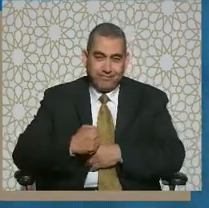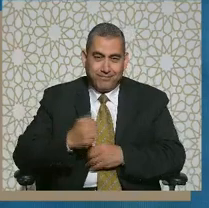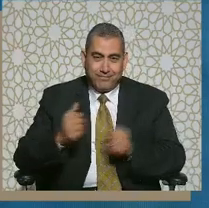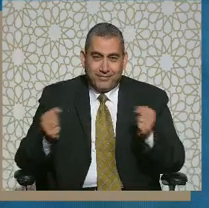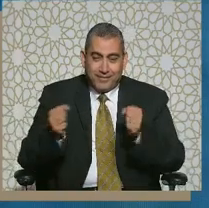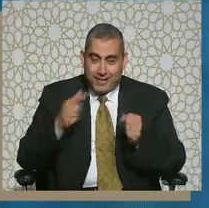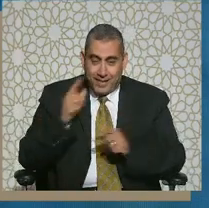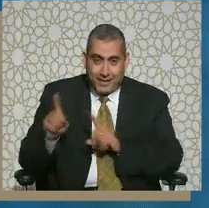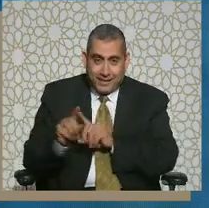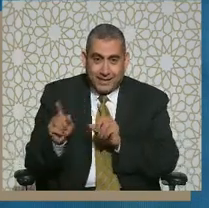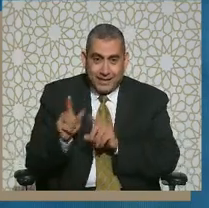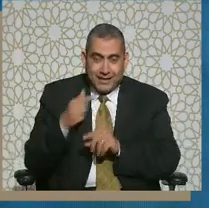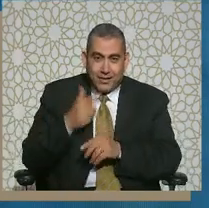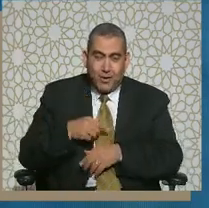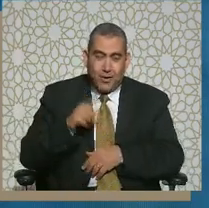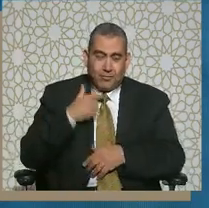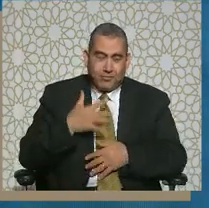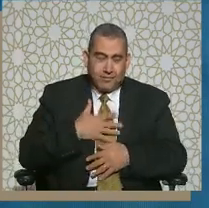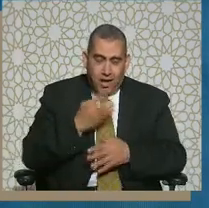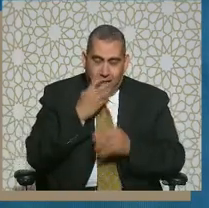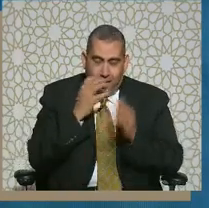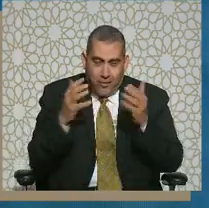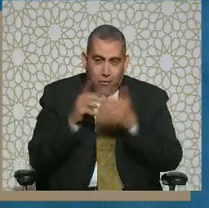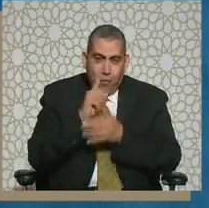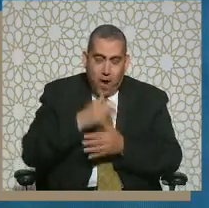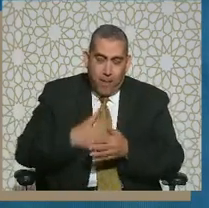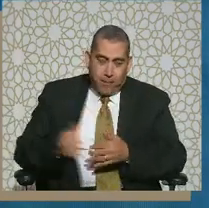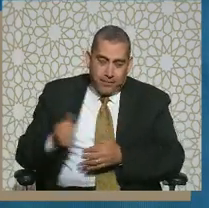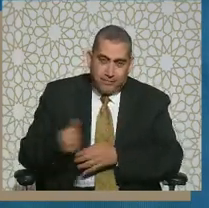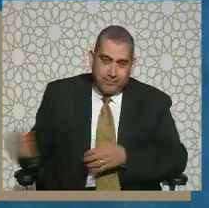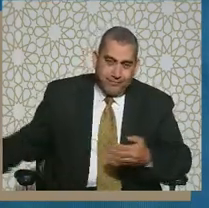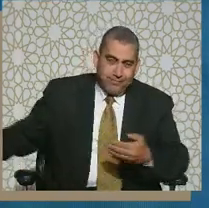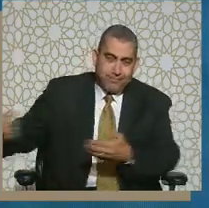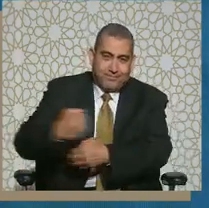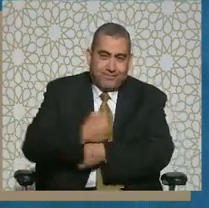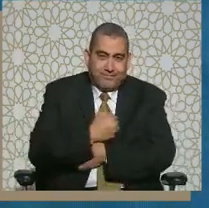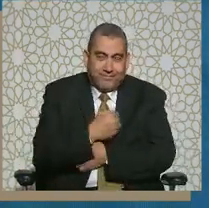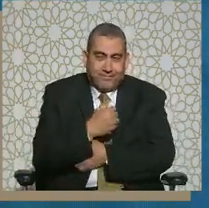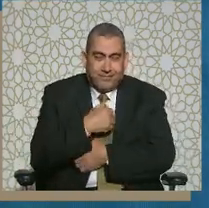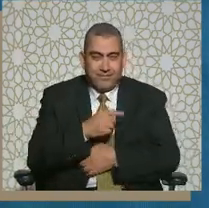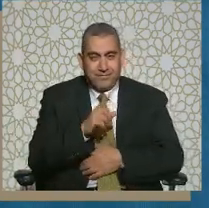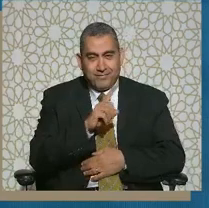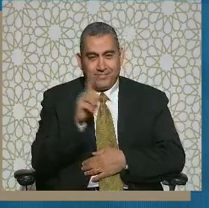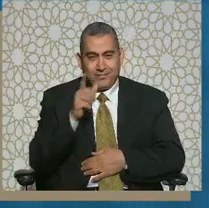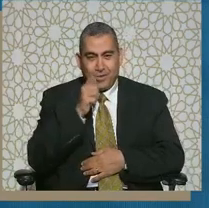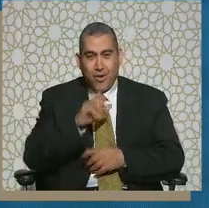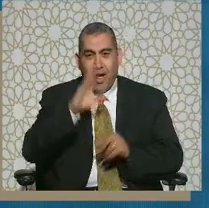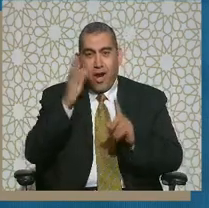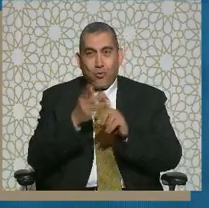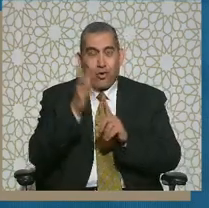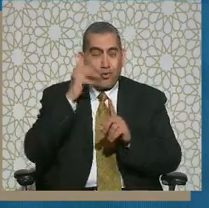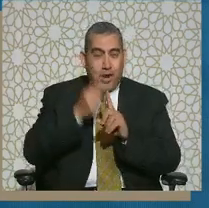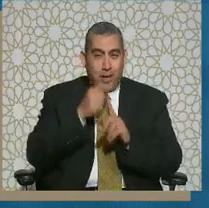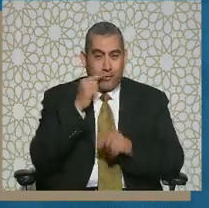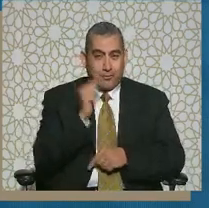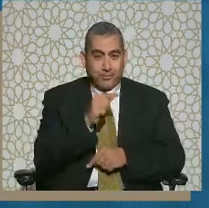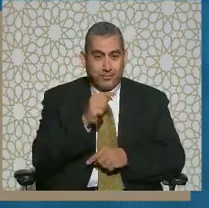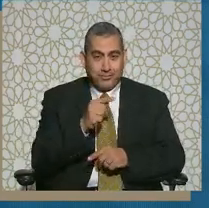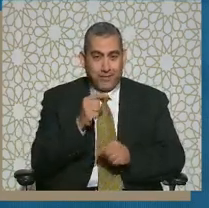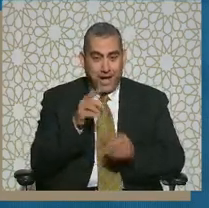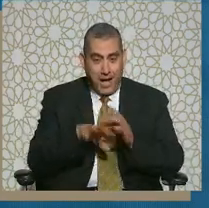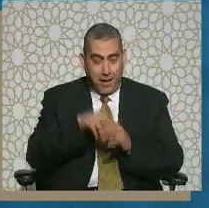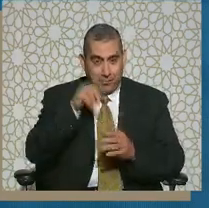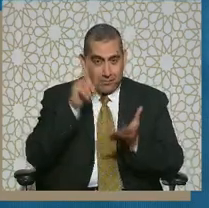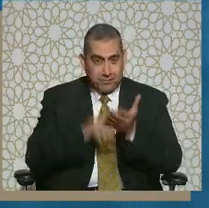عباءتي فشعرت بالدفء لا لا لا والله لو كان رسول الله يه وسلم فعل هذا مع